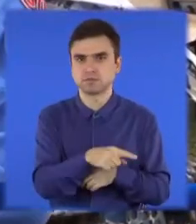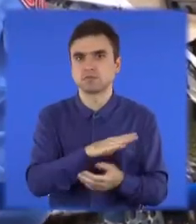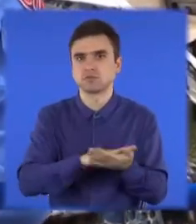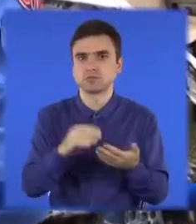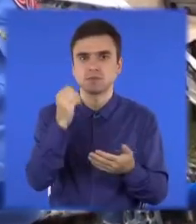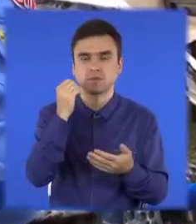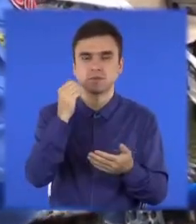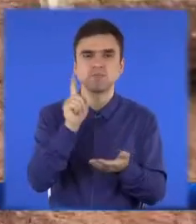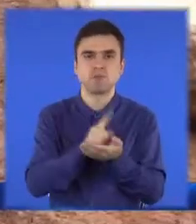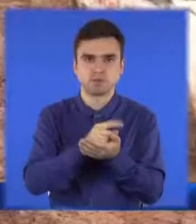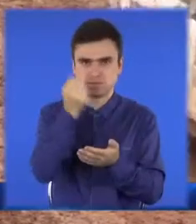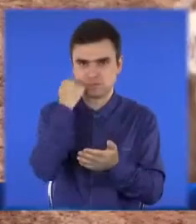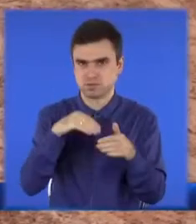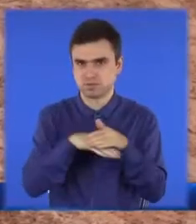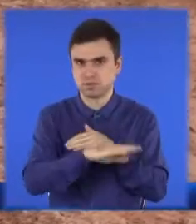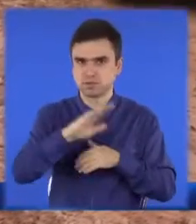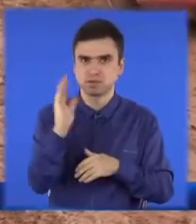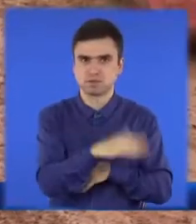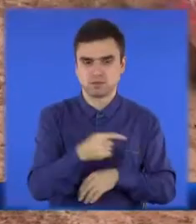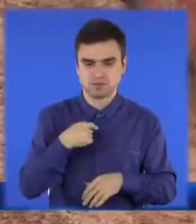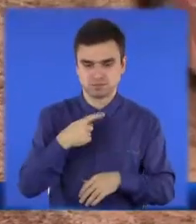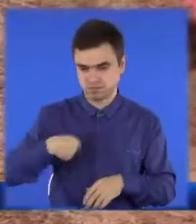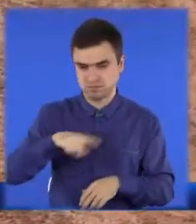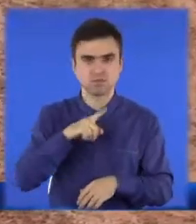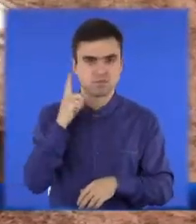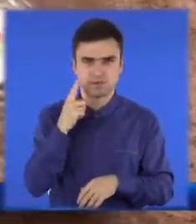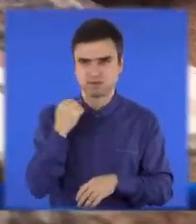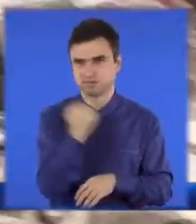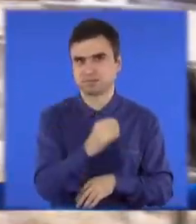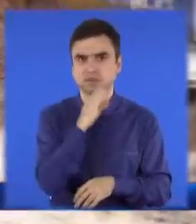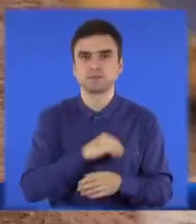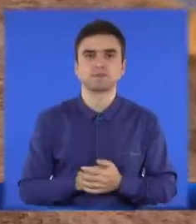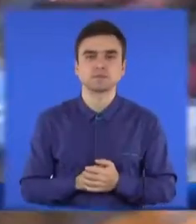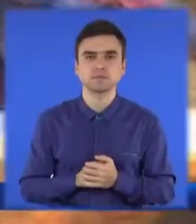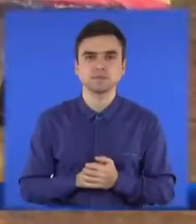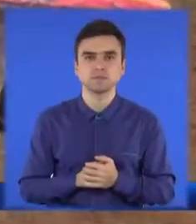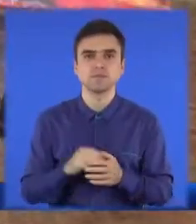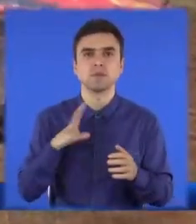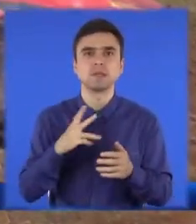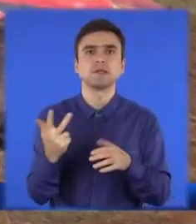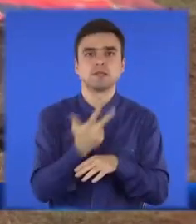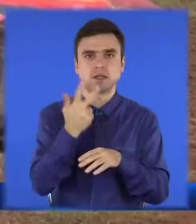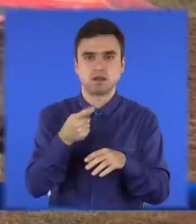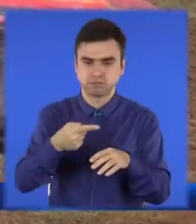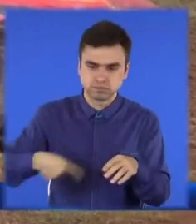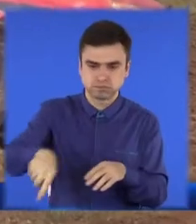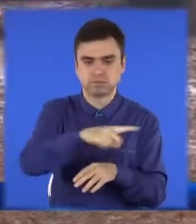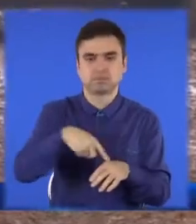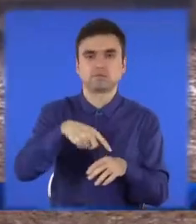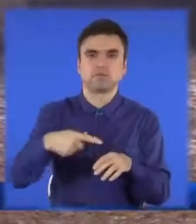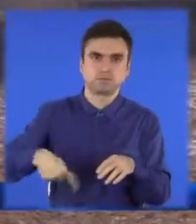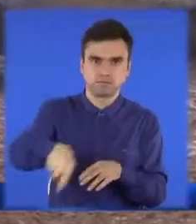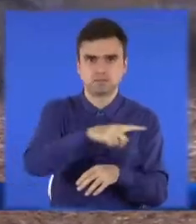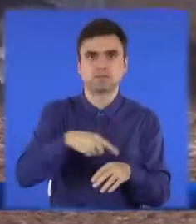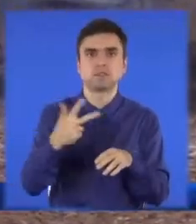покажемо, молодіж покаже. Було всього три заїзди, за кожні гонщики отримували бали. Тачки деяких екстремалів ламались